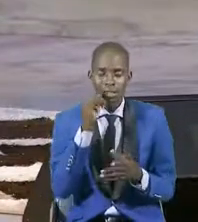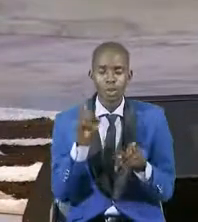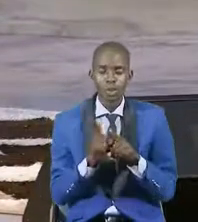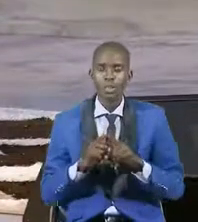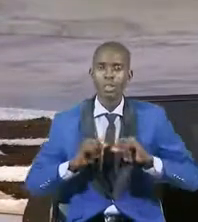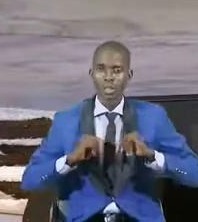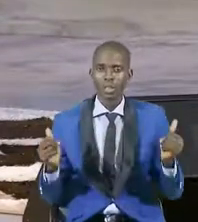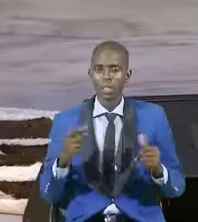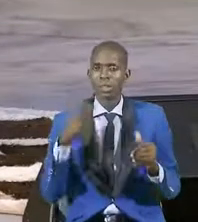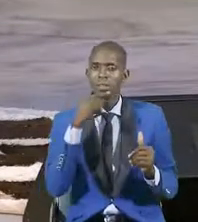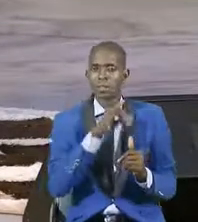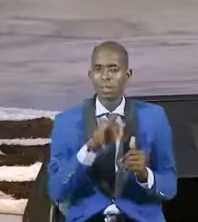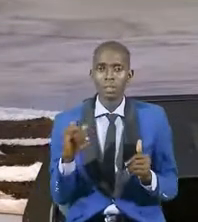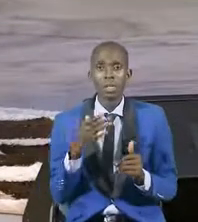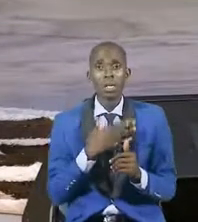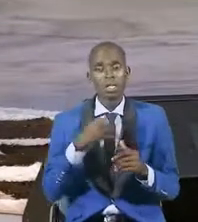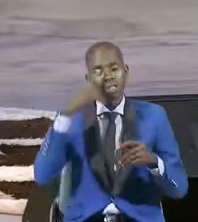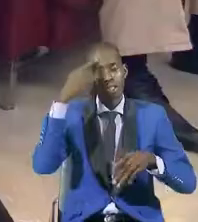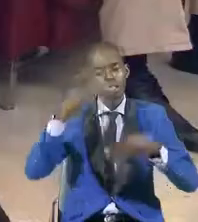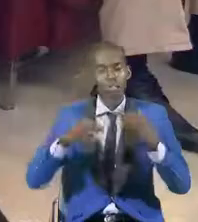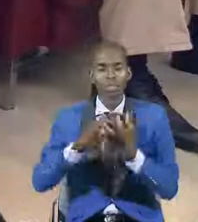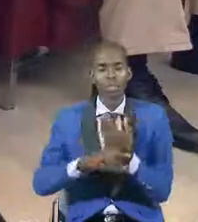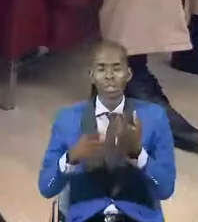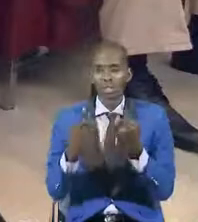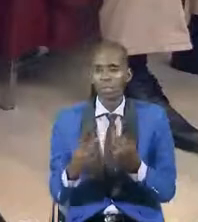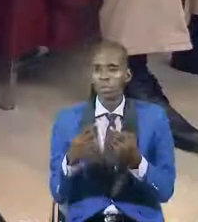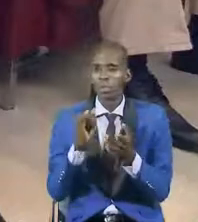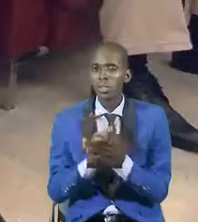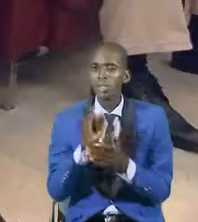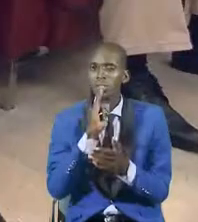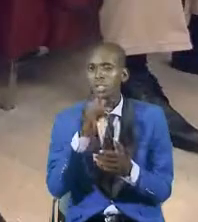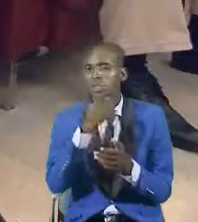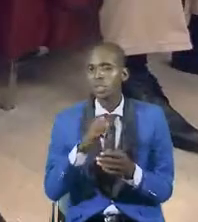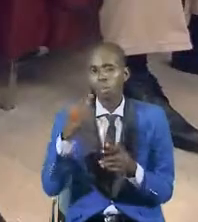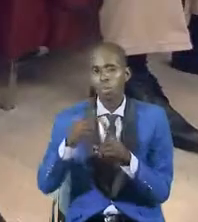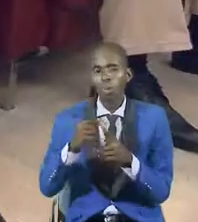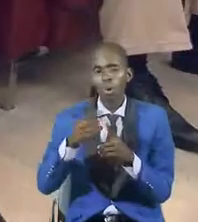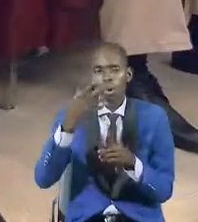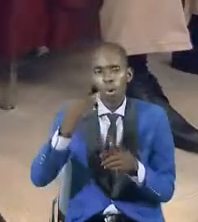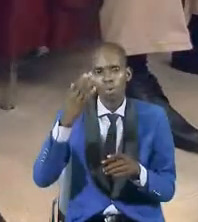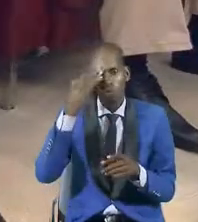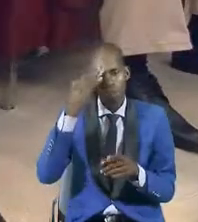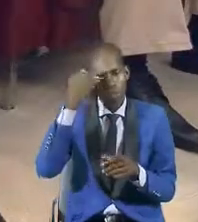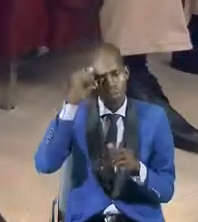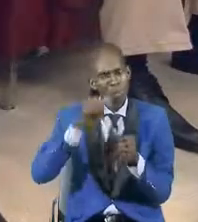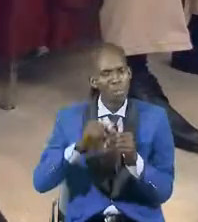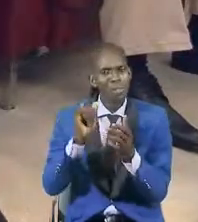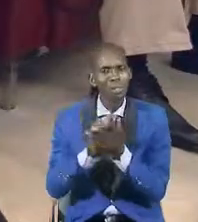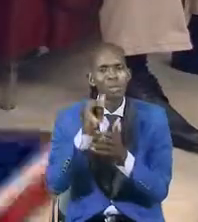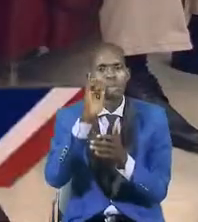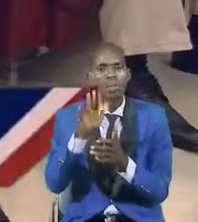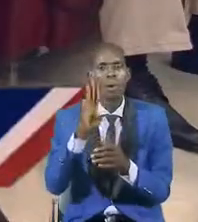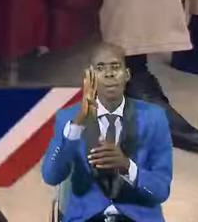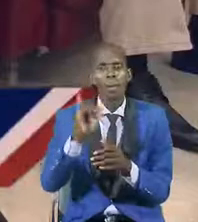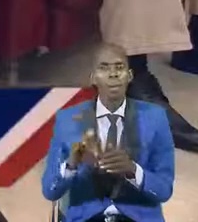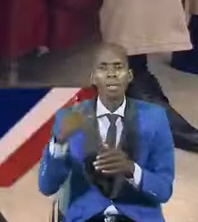ça, c'est tout. Et le jugement aussi l'a frappé, ça c'est la parole de connaissance. Je sais bien que vous connaissez bien l'histoire